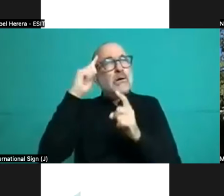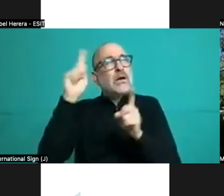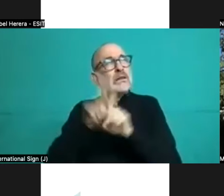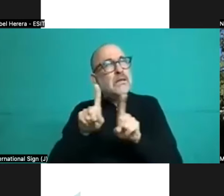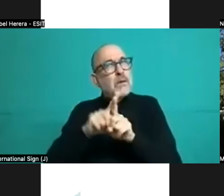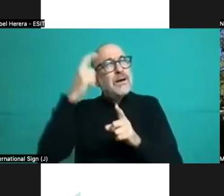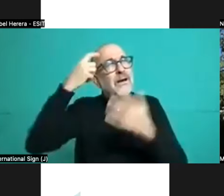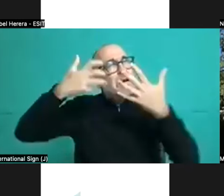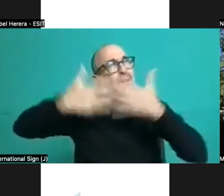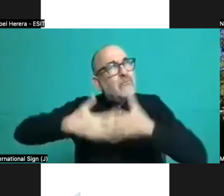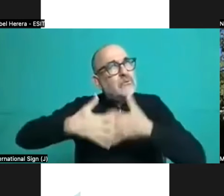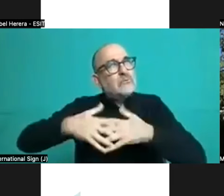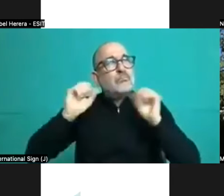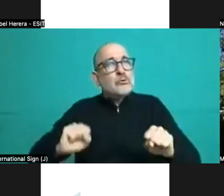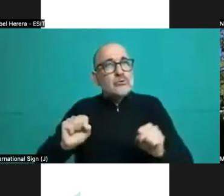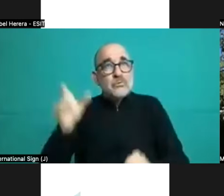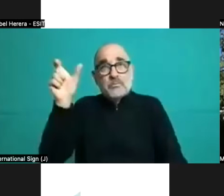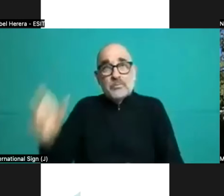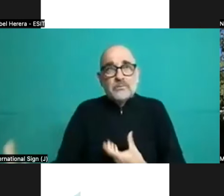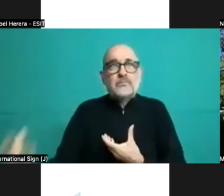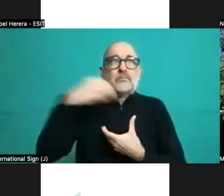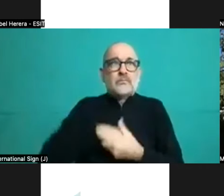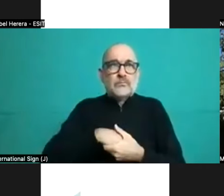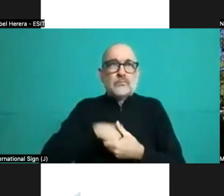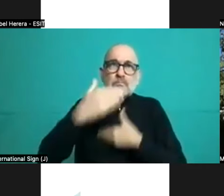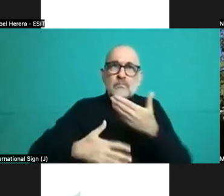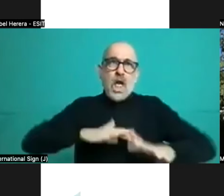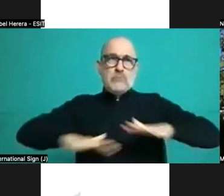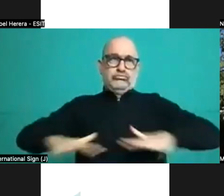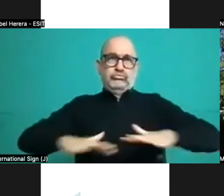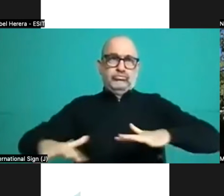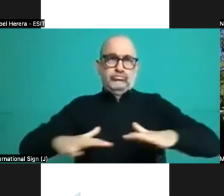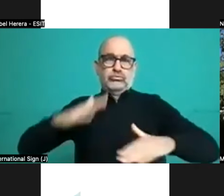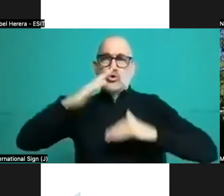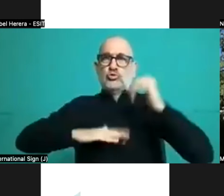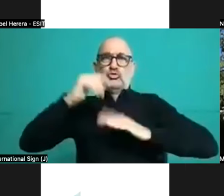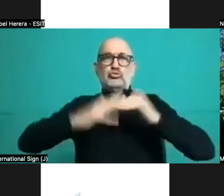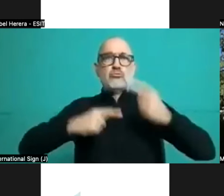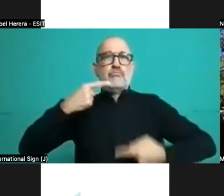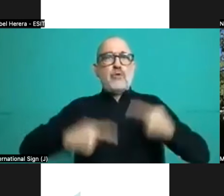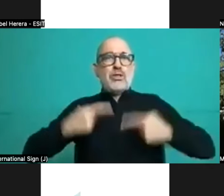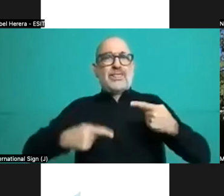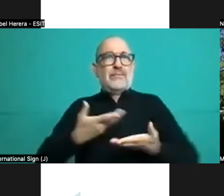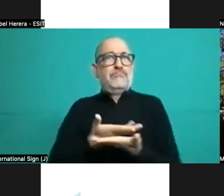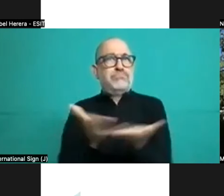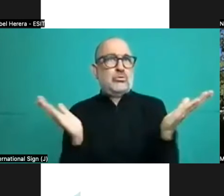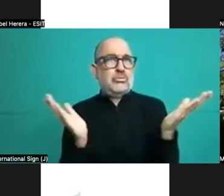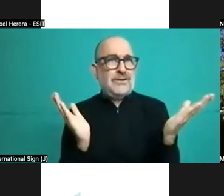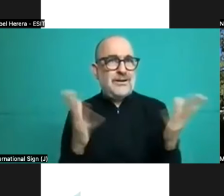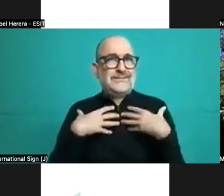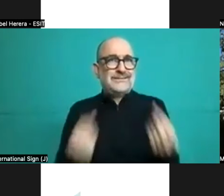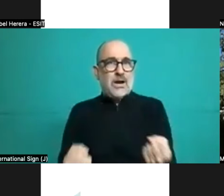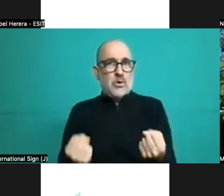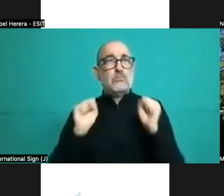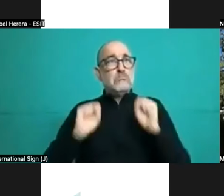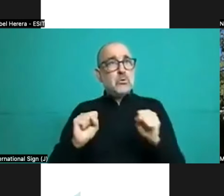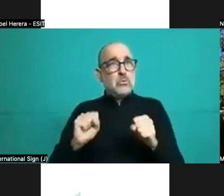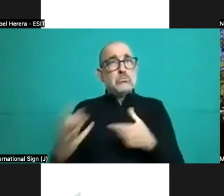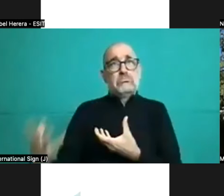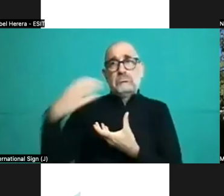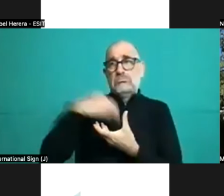dans l'élaboration des politiques publiques en santé. Les collectifs des patients doivent